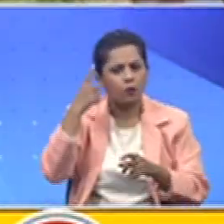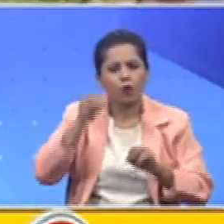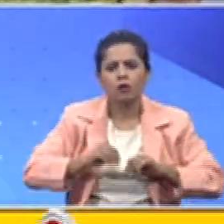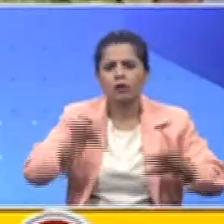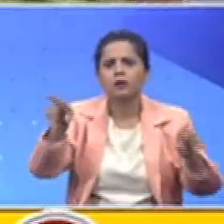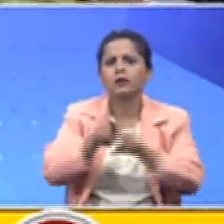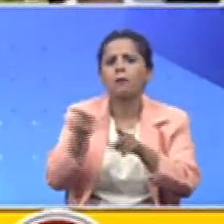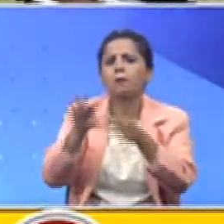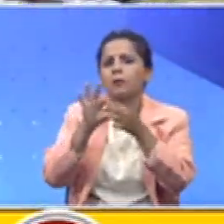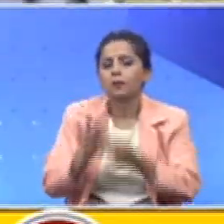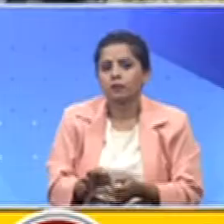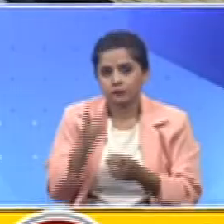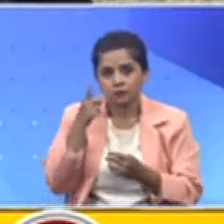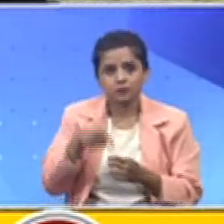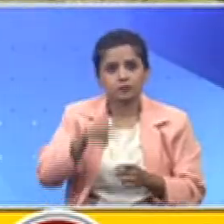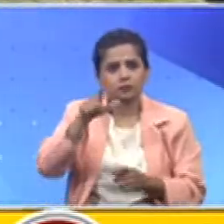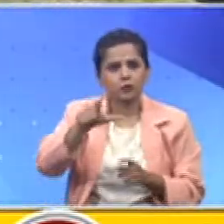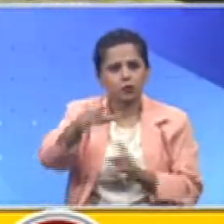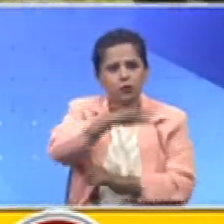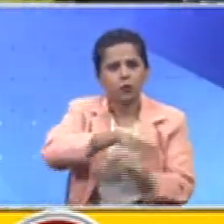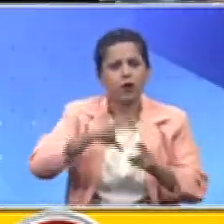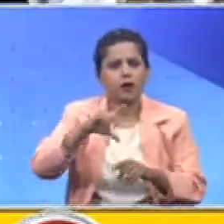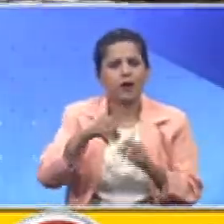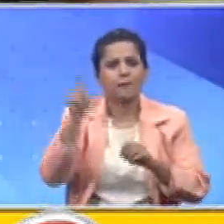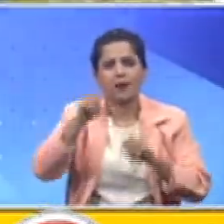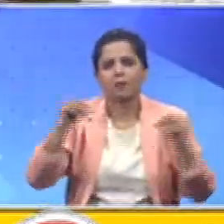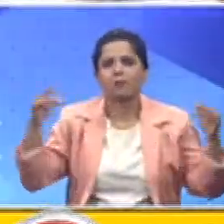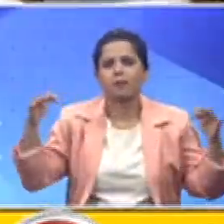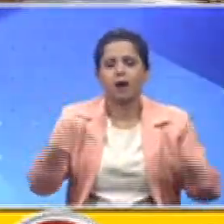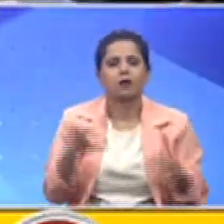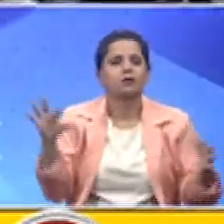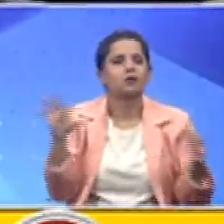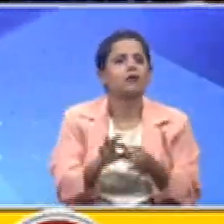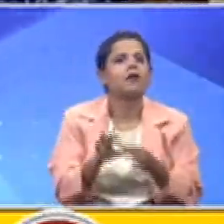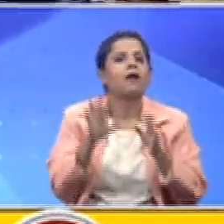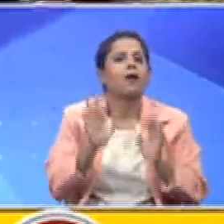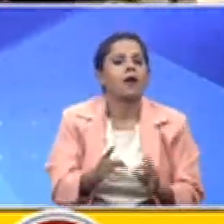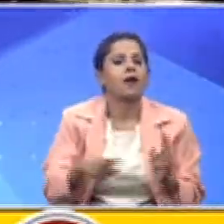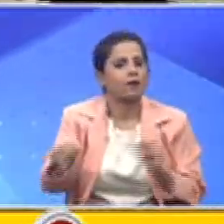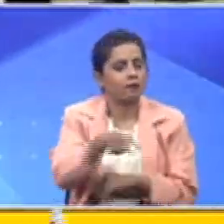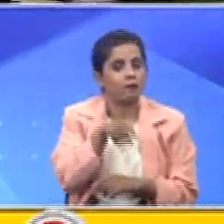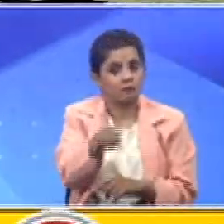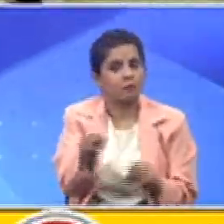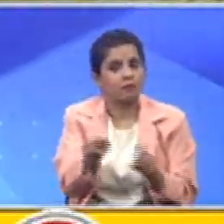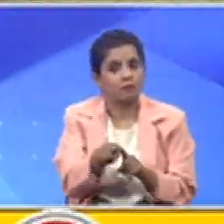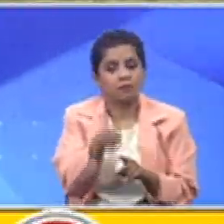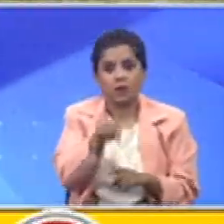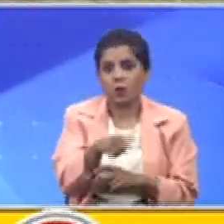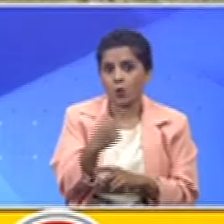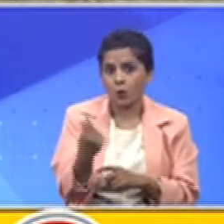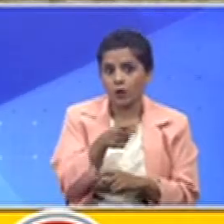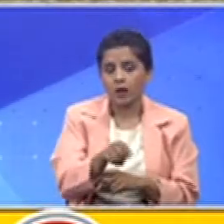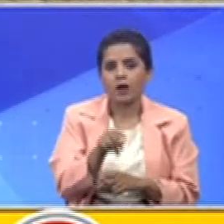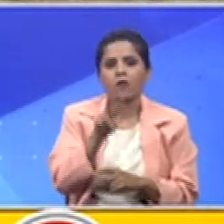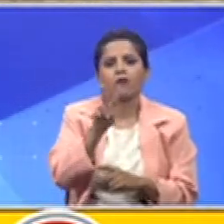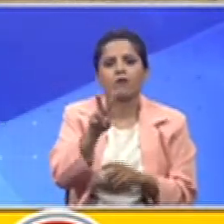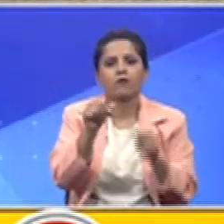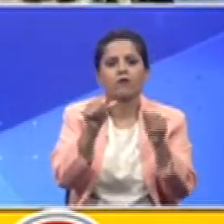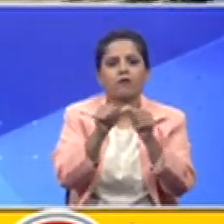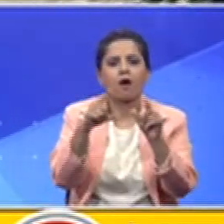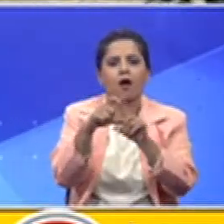स्प्रेड करने के लिए लोकल क्लब्स को इससे जोड़ा गया है। वे इन्हें वादा क्लब्स कहते